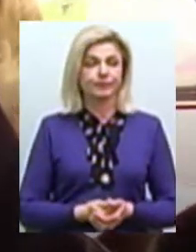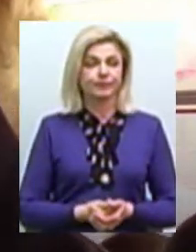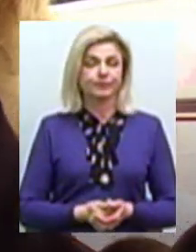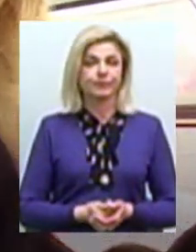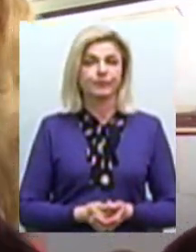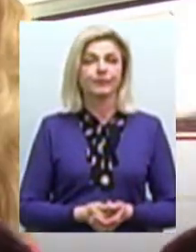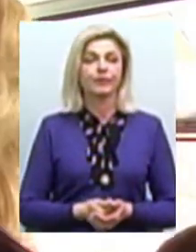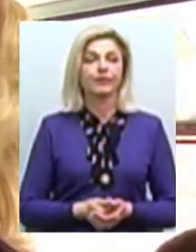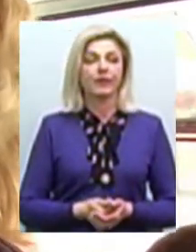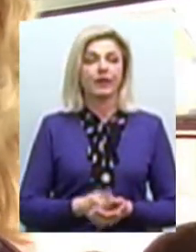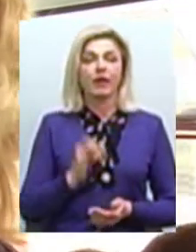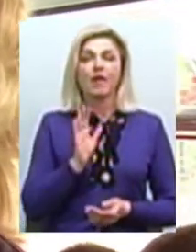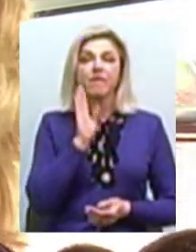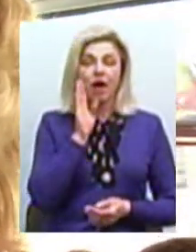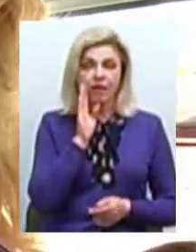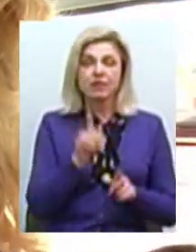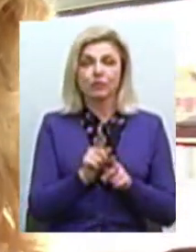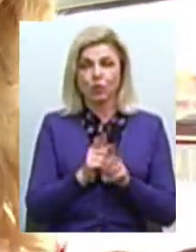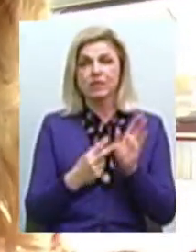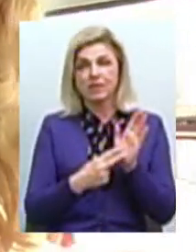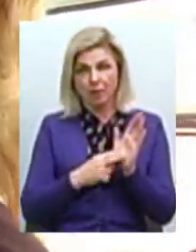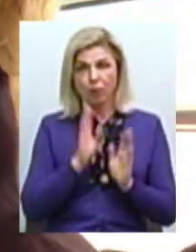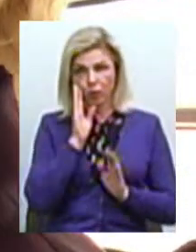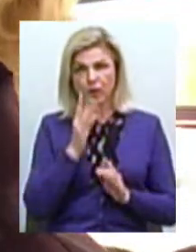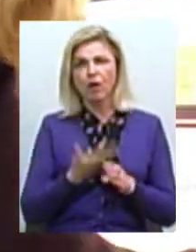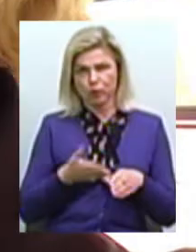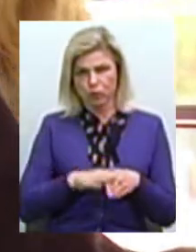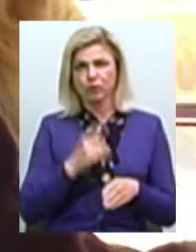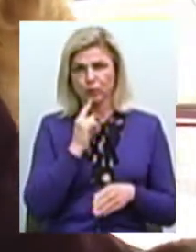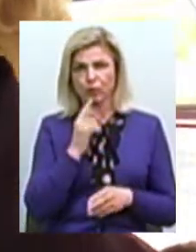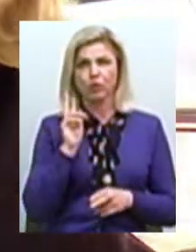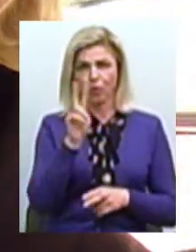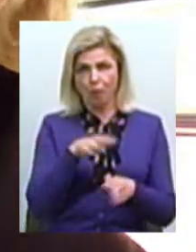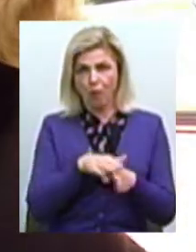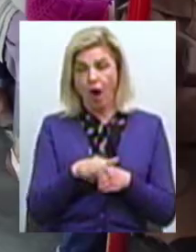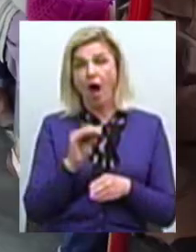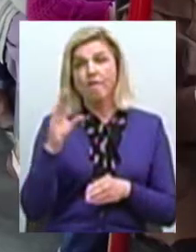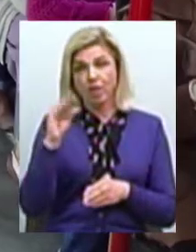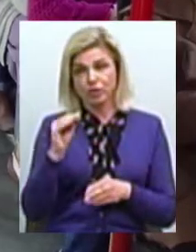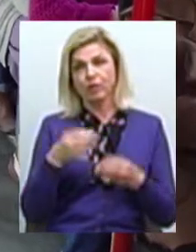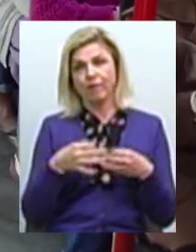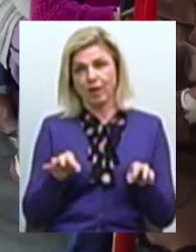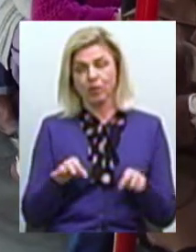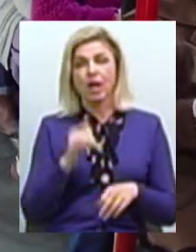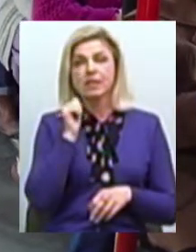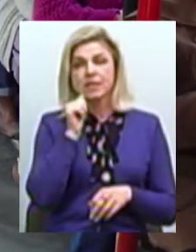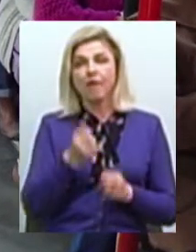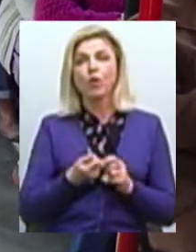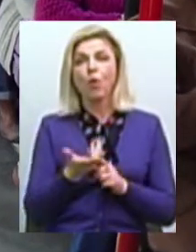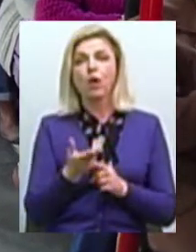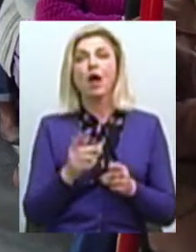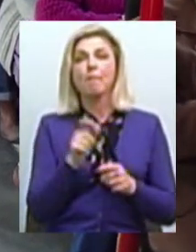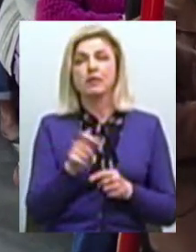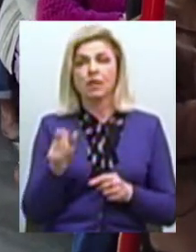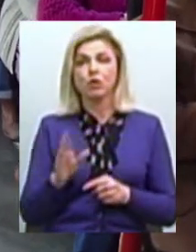І вранці доводиться важко о 7-й годині їхати, і зараз. А ось ввечері вільно. Завтра кількість пасажирів рахуватимуть